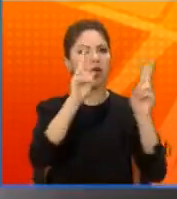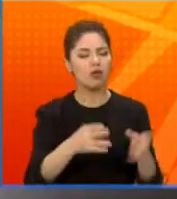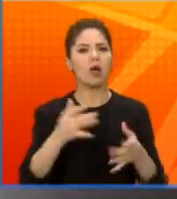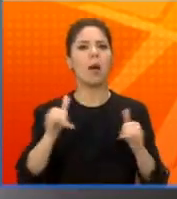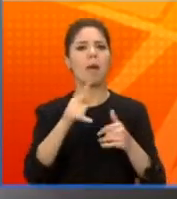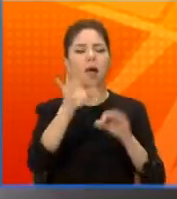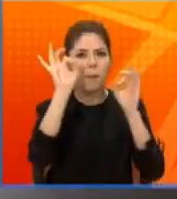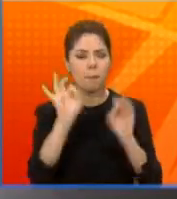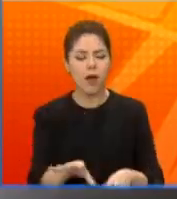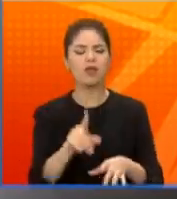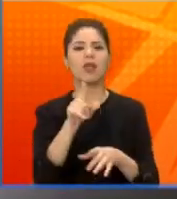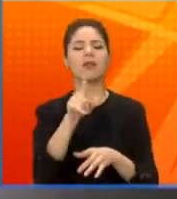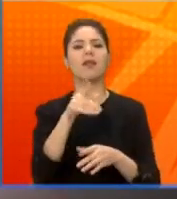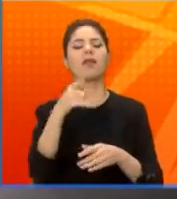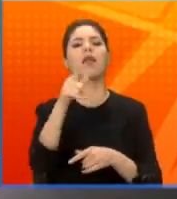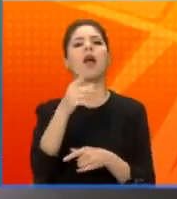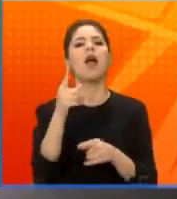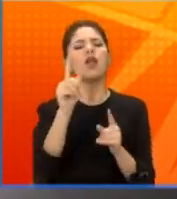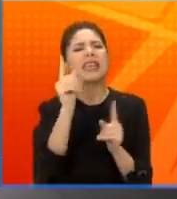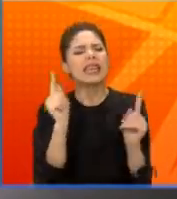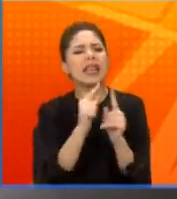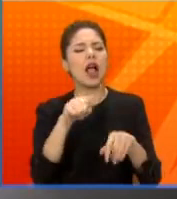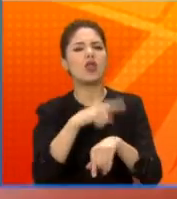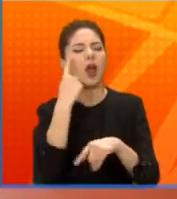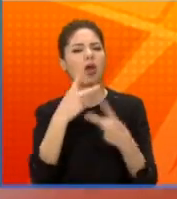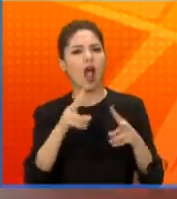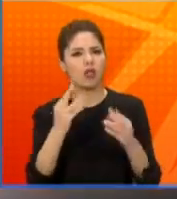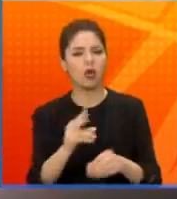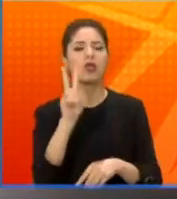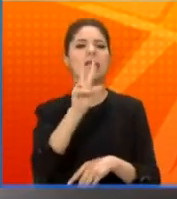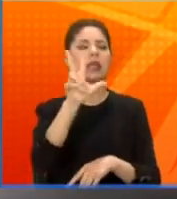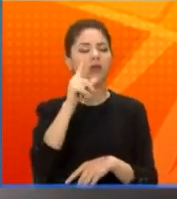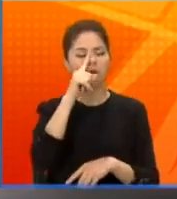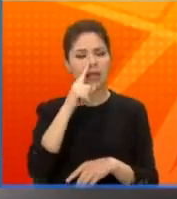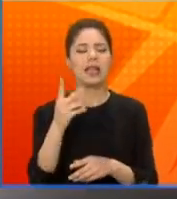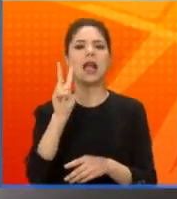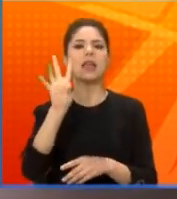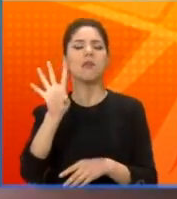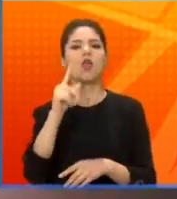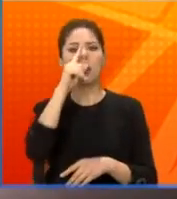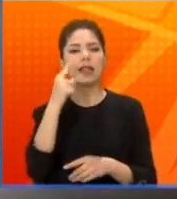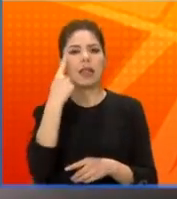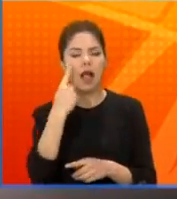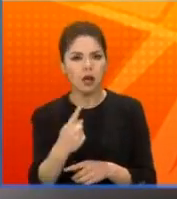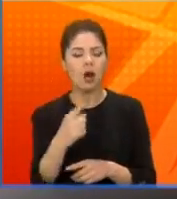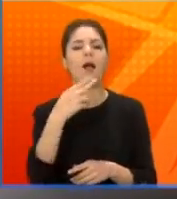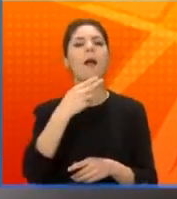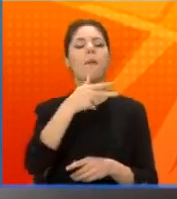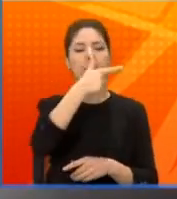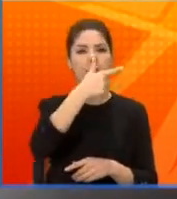kısıtlama başladığında da açık olacak ama daha kısa süreyle. 23 ve 24 Nisan günlerinde yani Perşembe ve Cuma